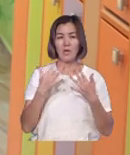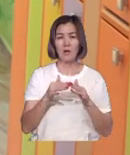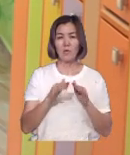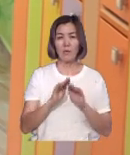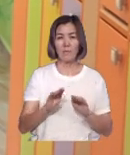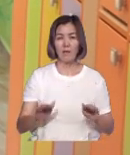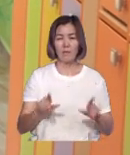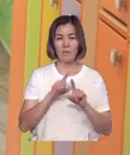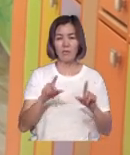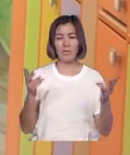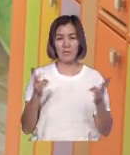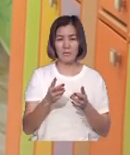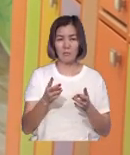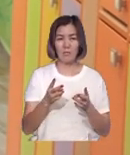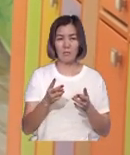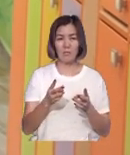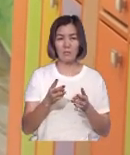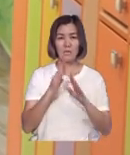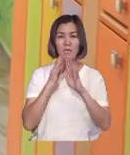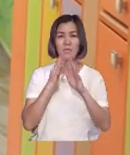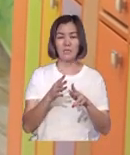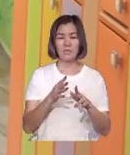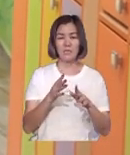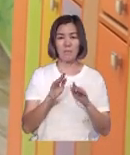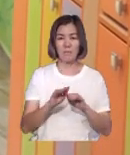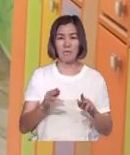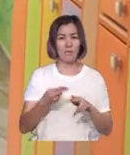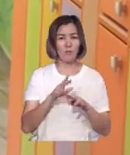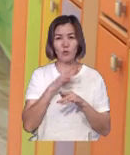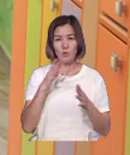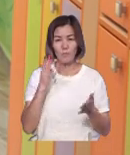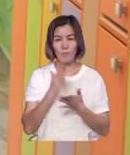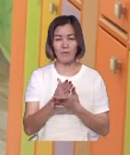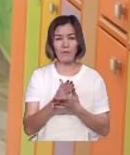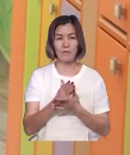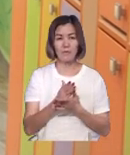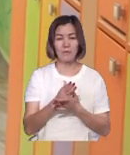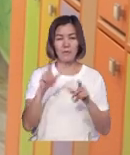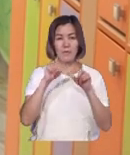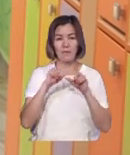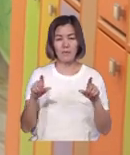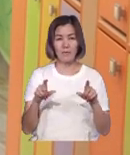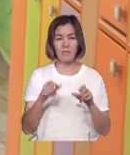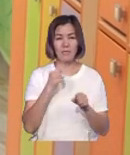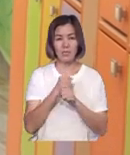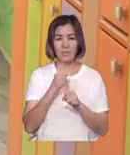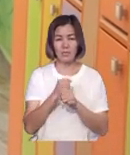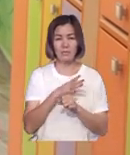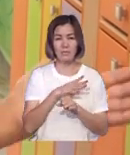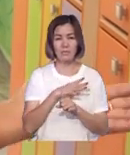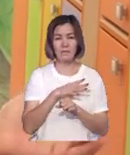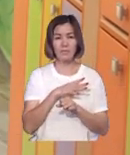балабақша керек болғаннан кейін, кезекте көп бала тұрғаннан кейін осы ғимаратты жасадық міні,